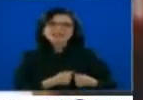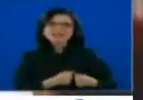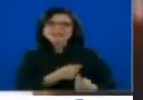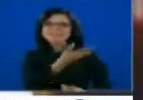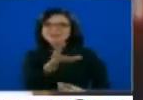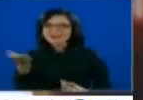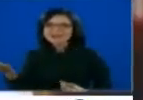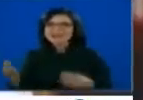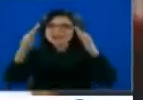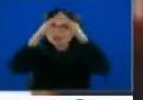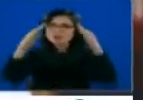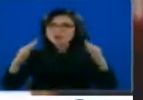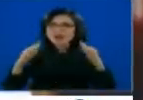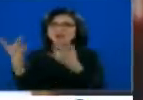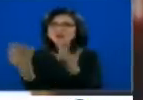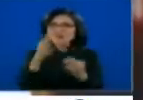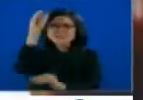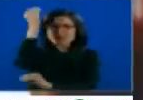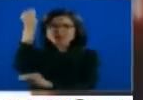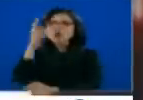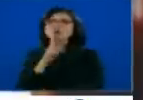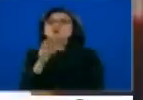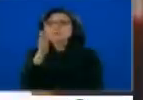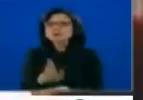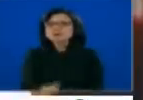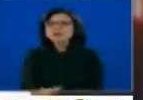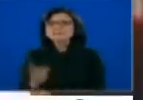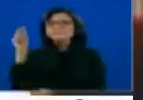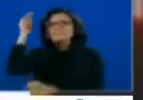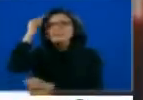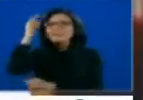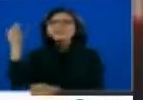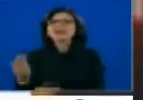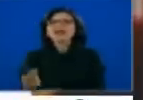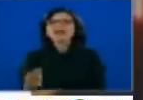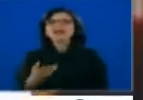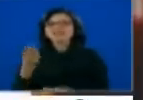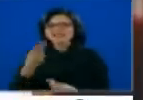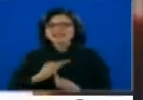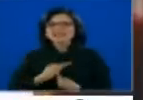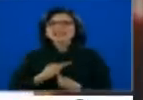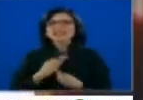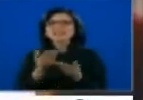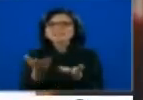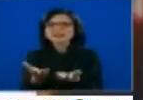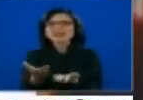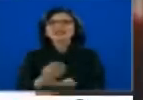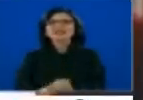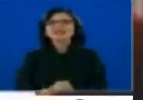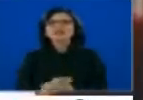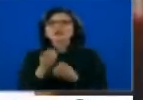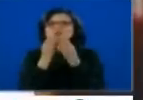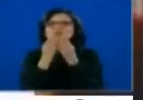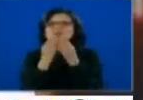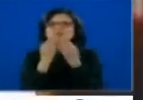semua di rumah warga Jakarta untuk menentukan pemimpinnya izinkan kami menyampaikan di sini ucapan terima kasih